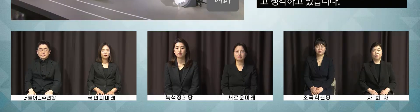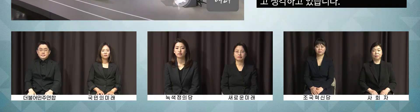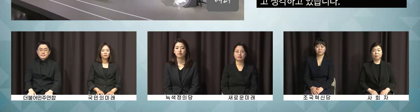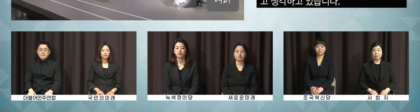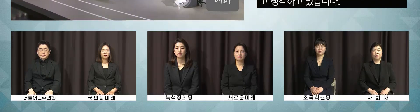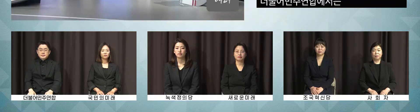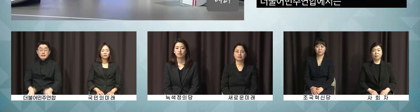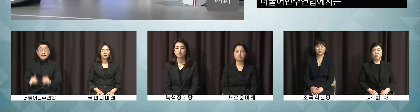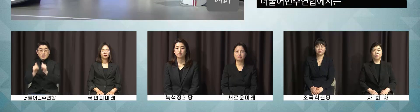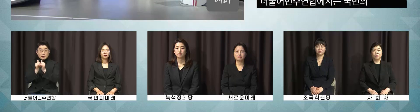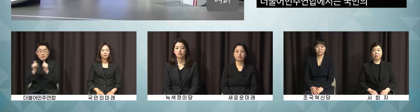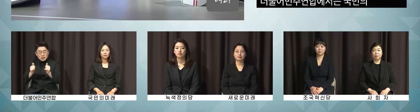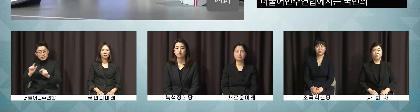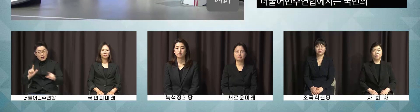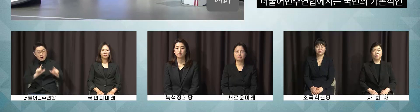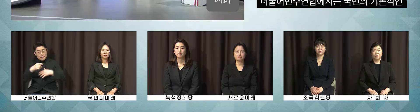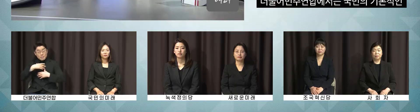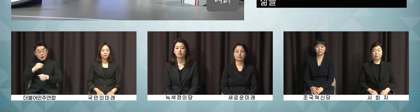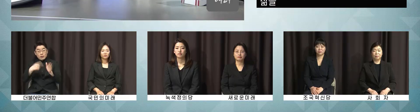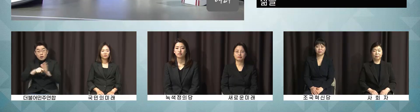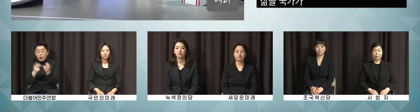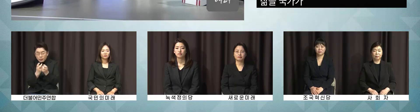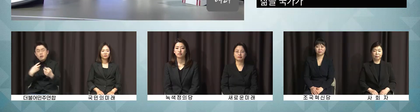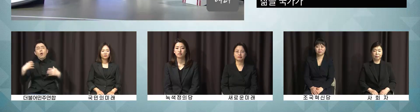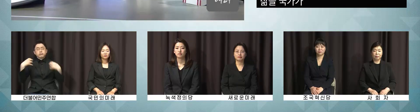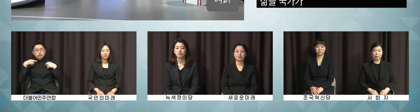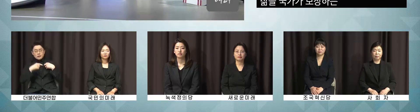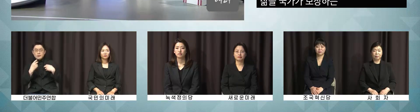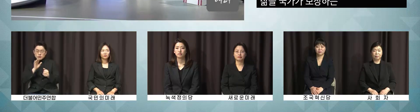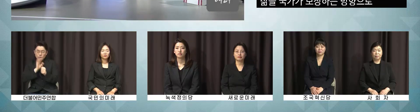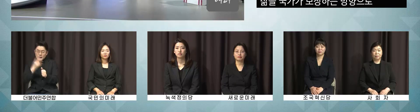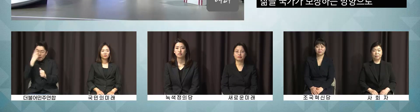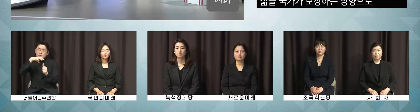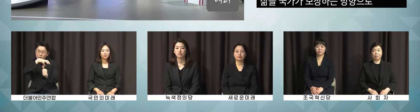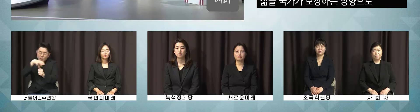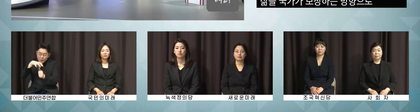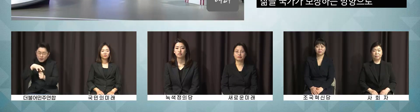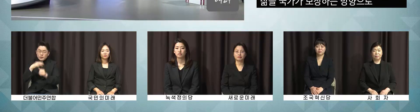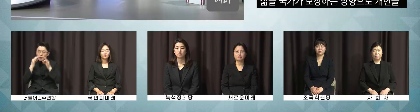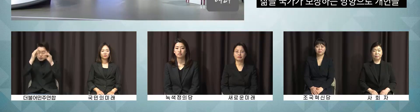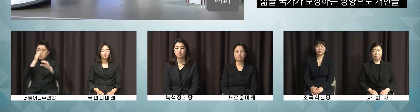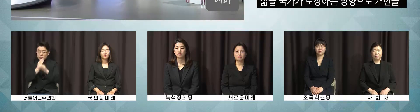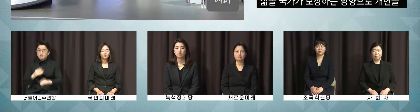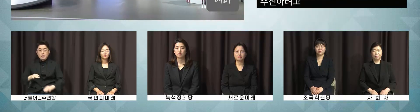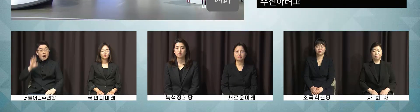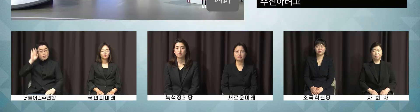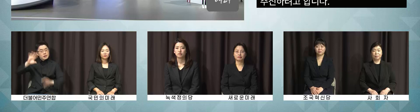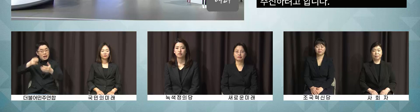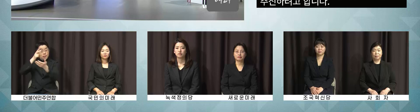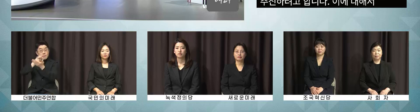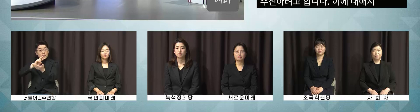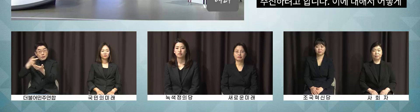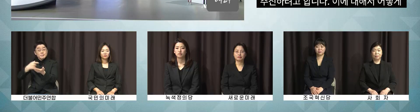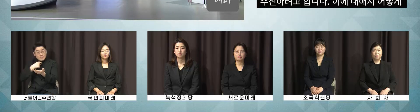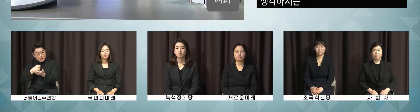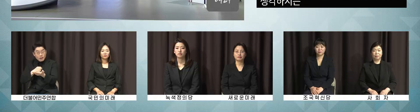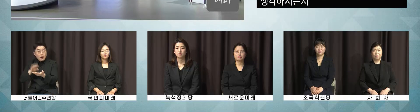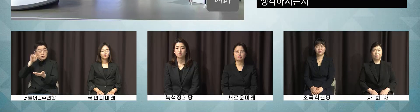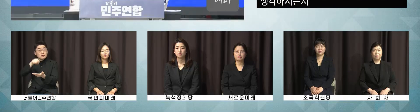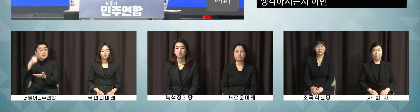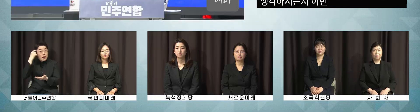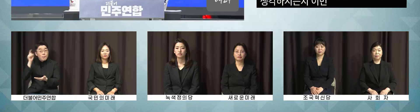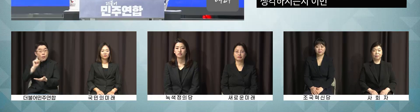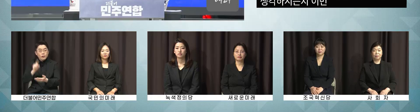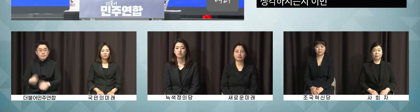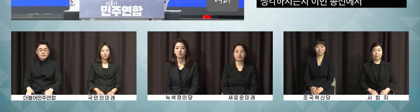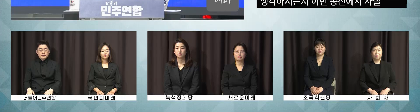더불어민주연합에서는 국민의 기본적인 삶을 국가가 보장하는 방향으로 개헌을 추진하려고 합니다. 이에 대해서 어떻게 생각하시는지 이번 총선에서